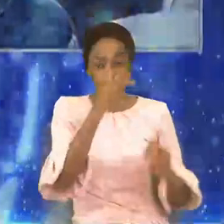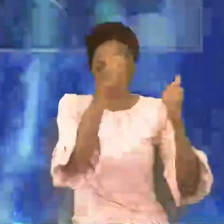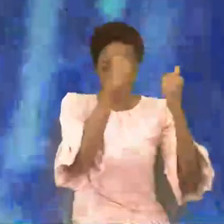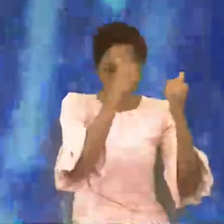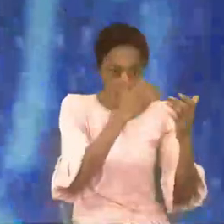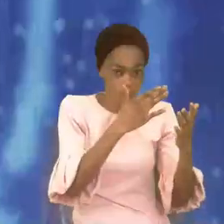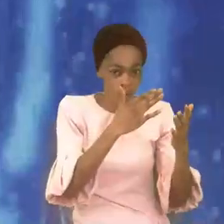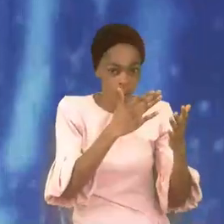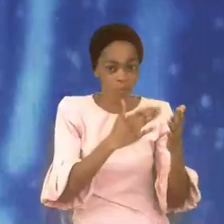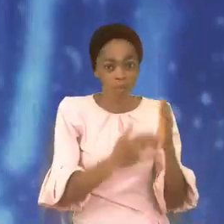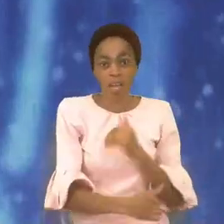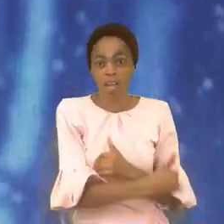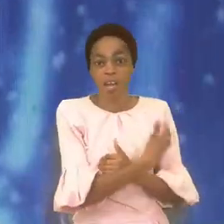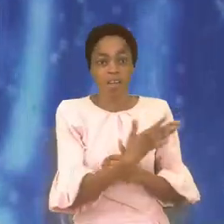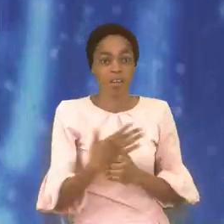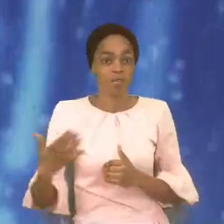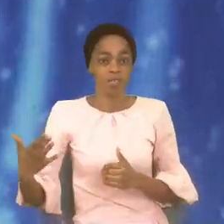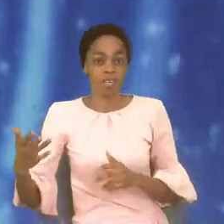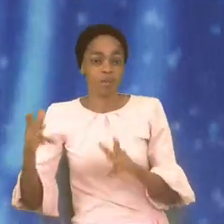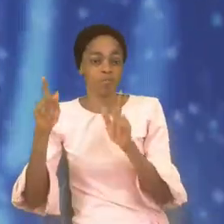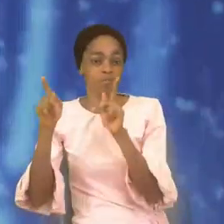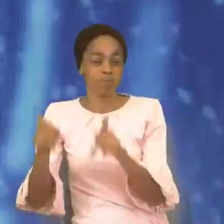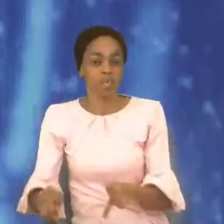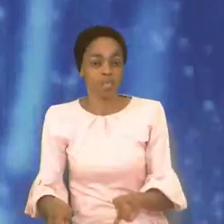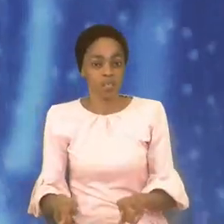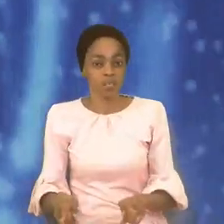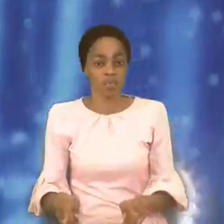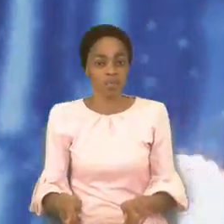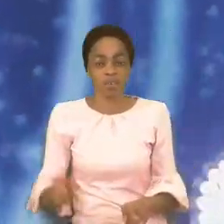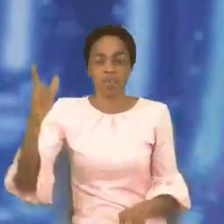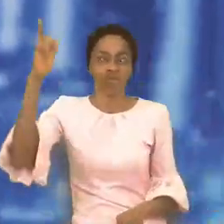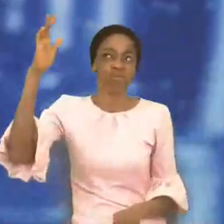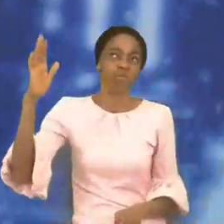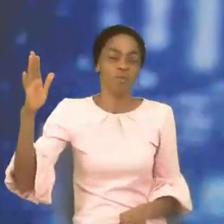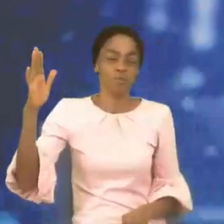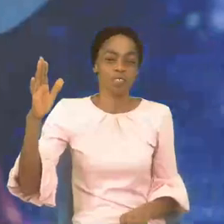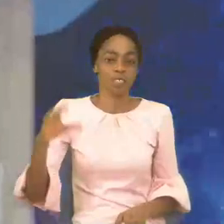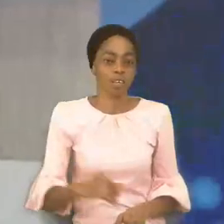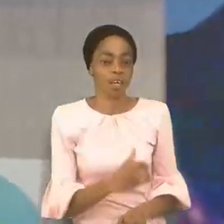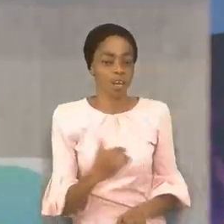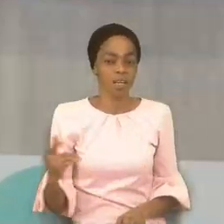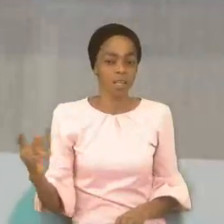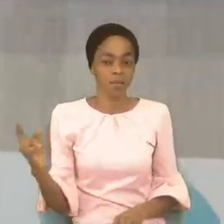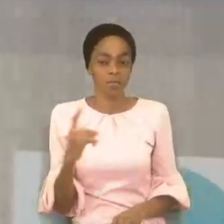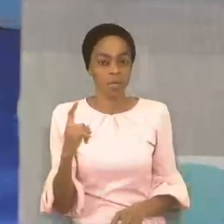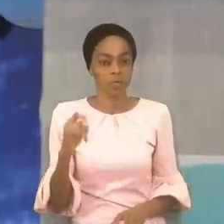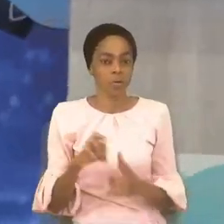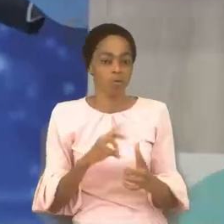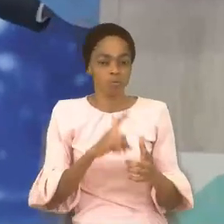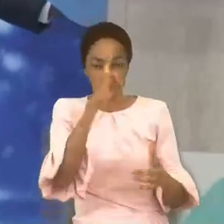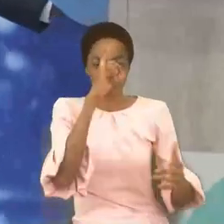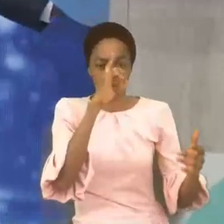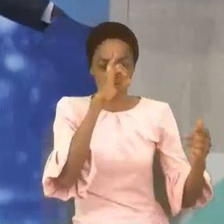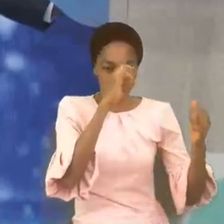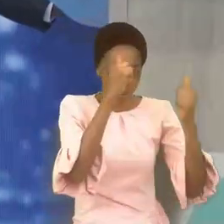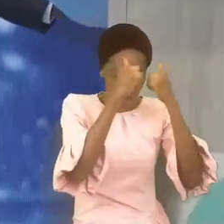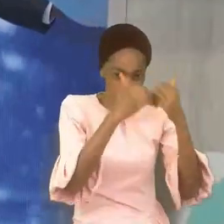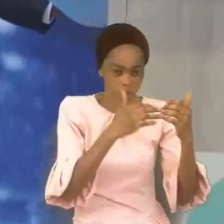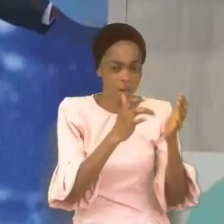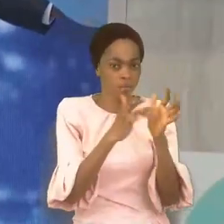Dieu dit que si tu veux obéir quelqu'un d'autre, Dieu Christ, n'importe où, Bible, n'importe où,